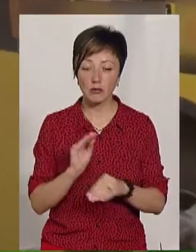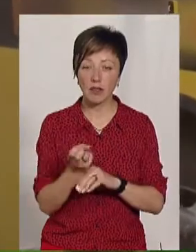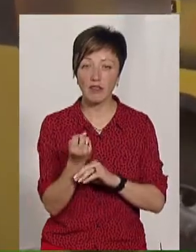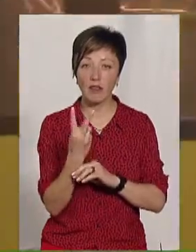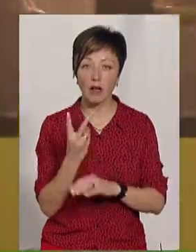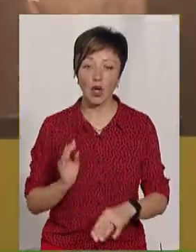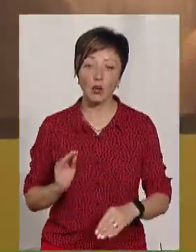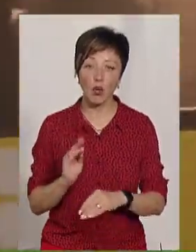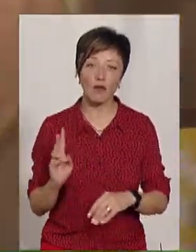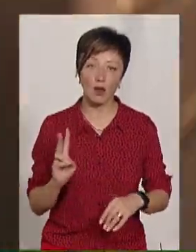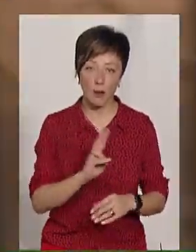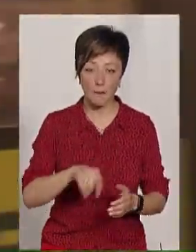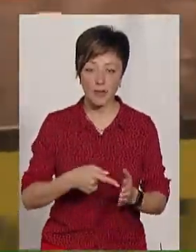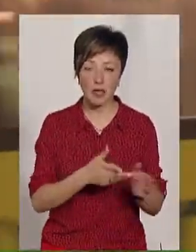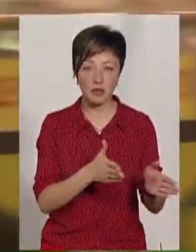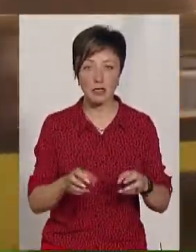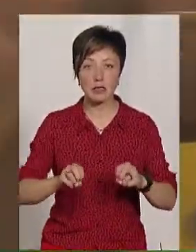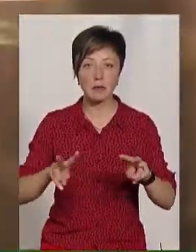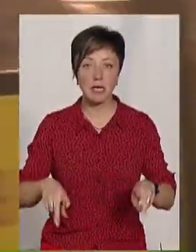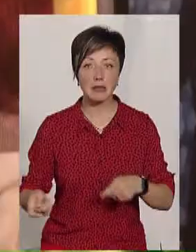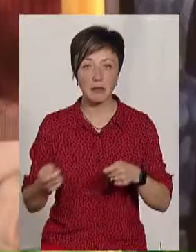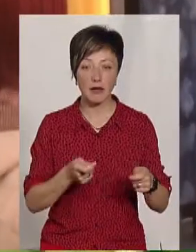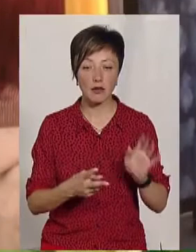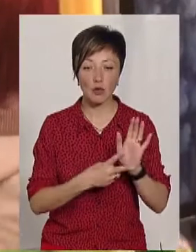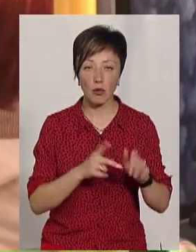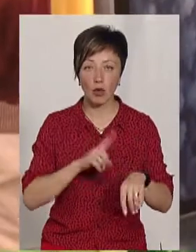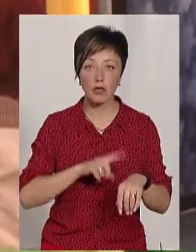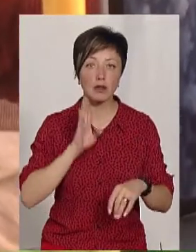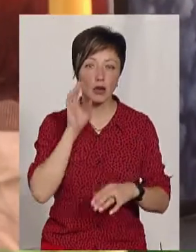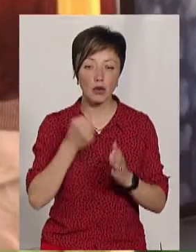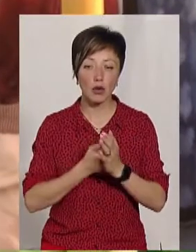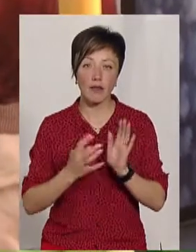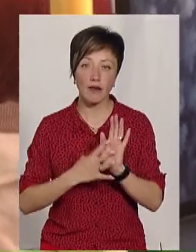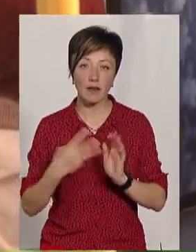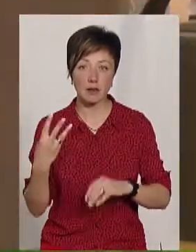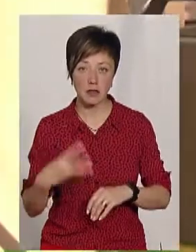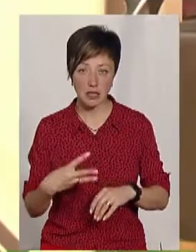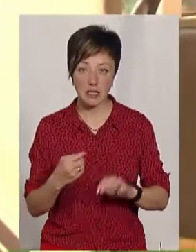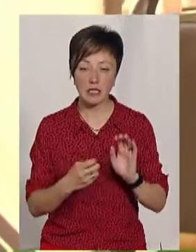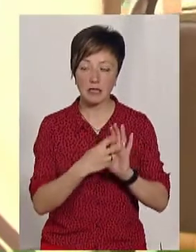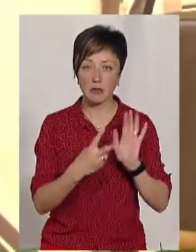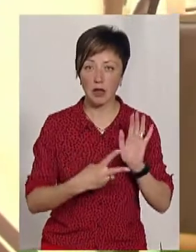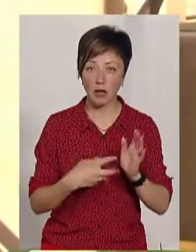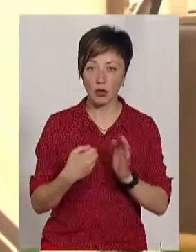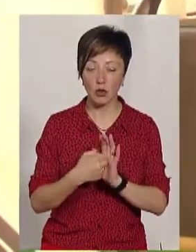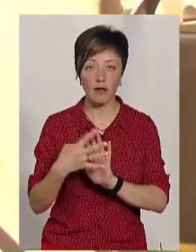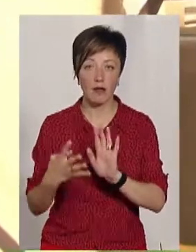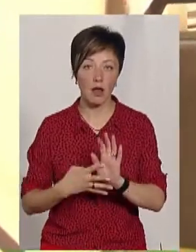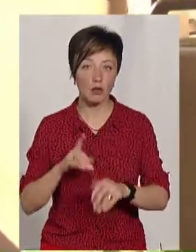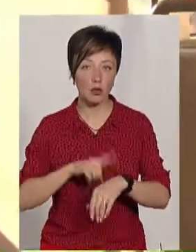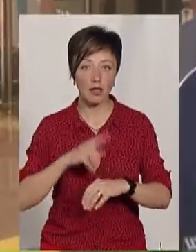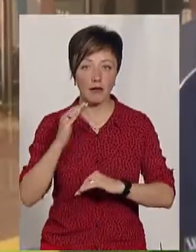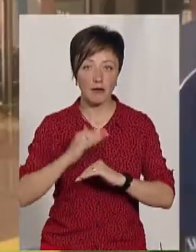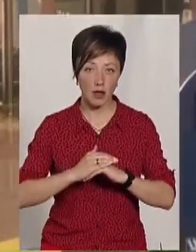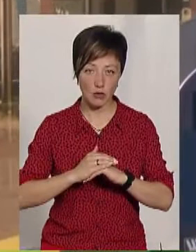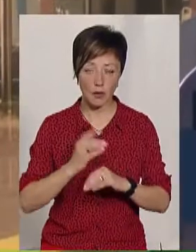у місті, котрі працюють в режимі спецперевезень з 7 години ранку до 9:30 і з 17 до 19 години